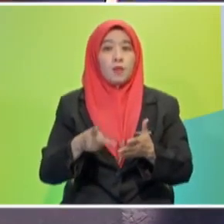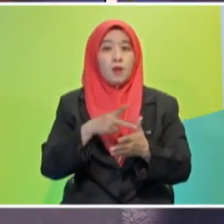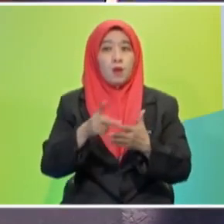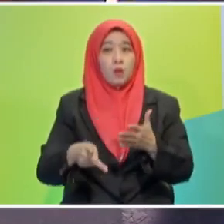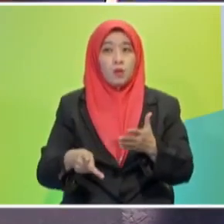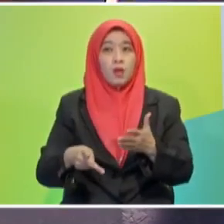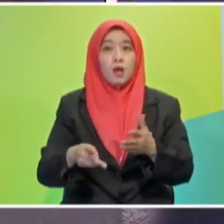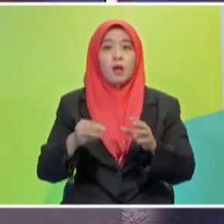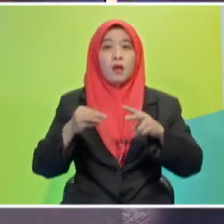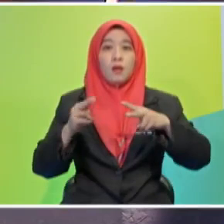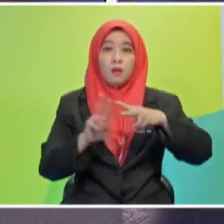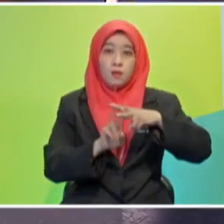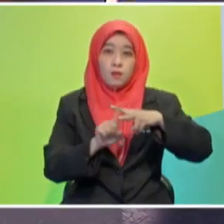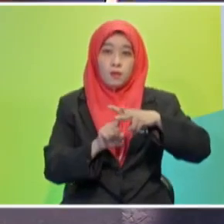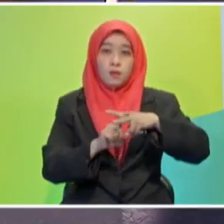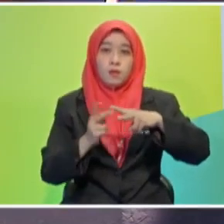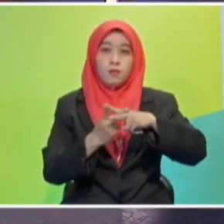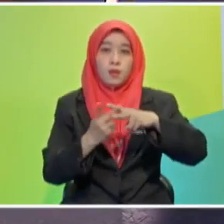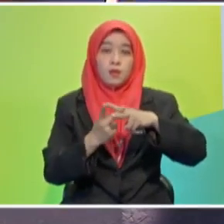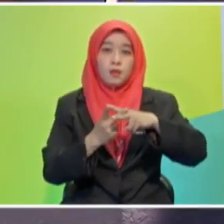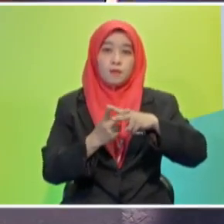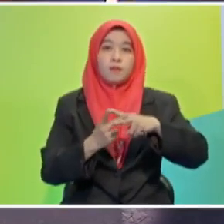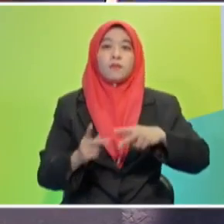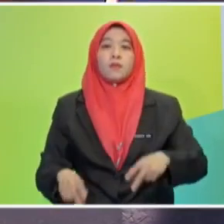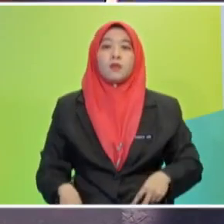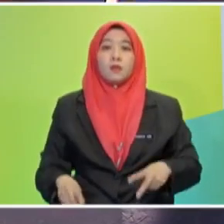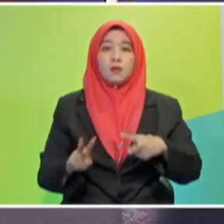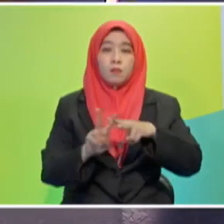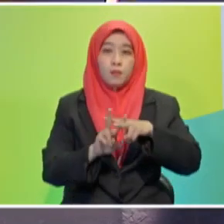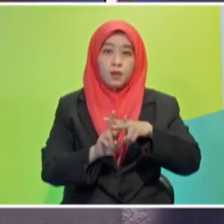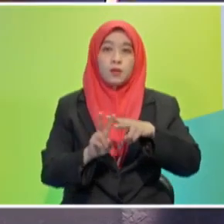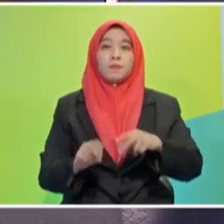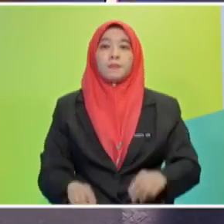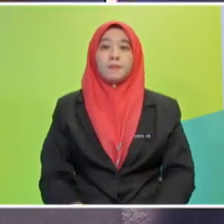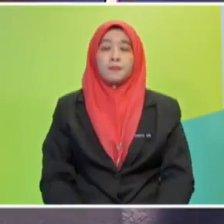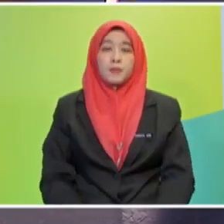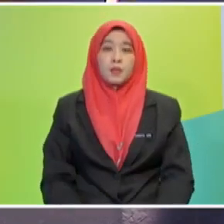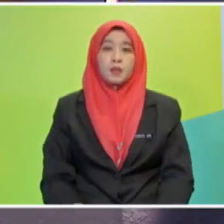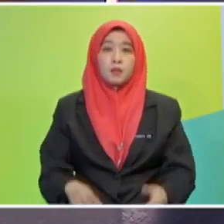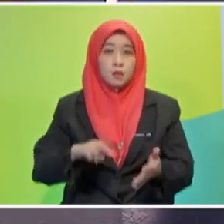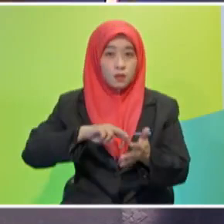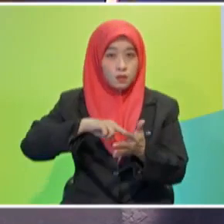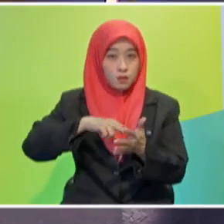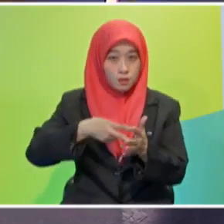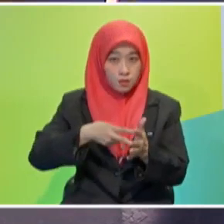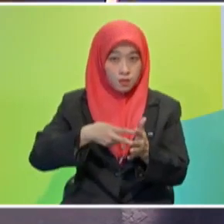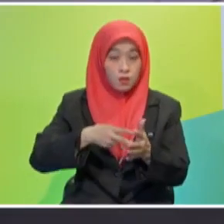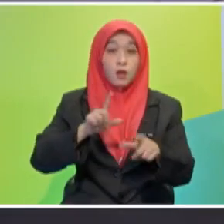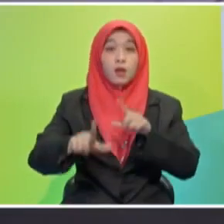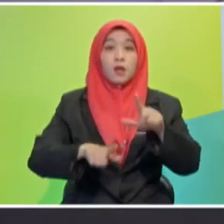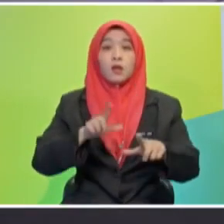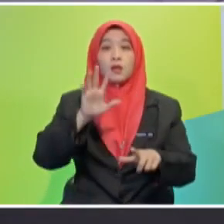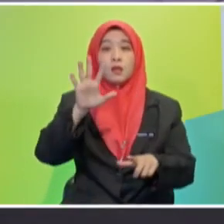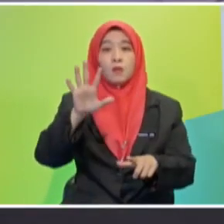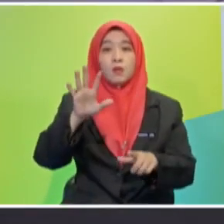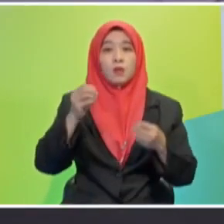Komponen mekanikal. Ya, jadi kat sini kita dah menggunakan komponen mekanikal. Jadi langkah yang kelima ni